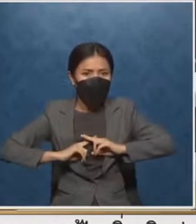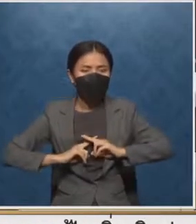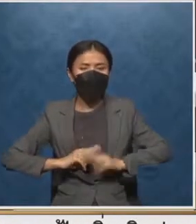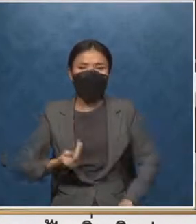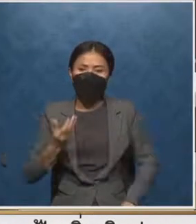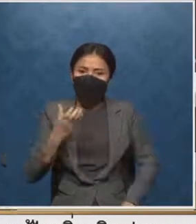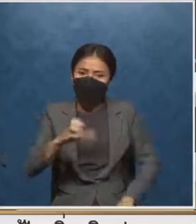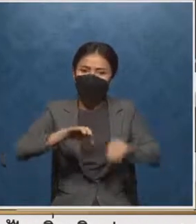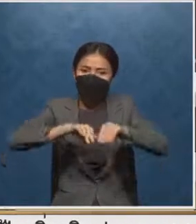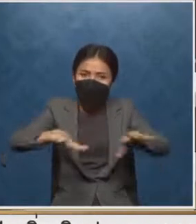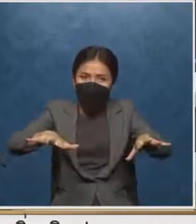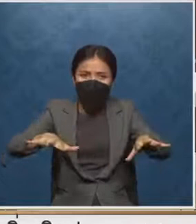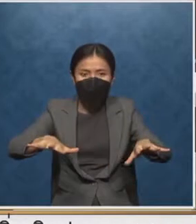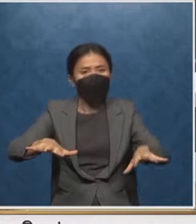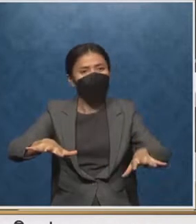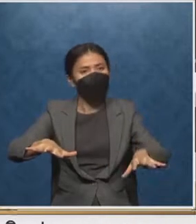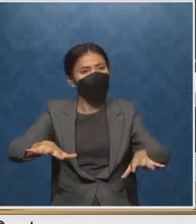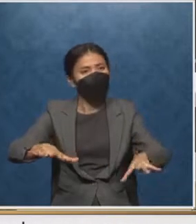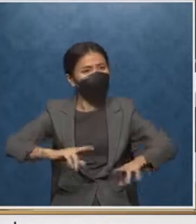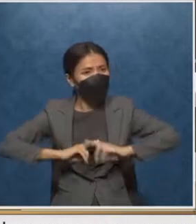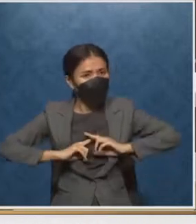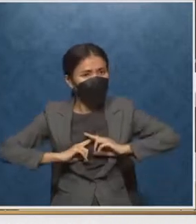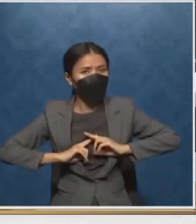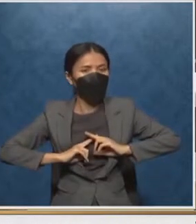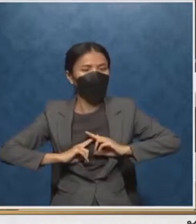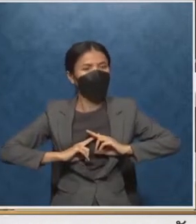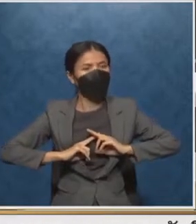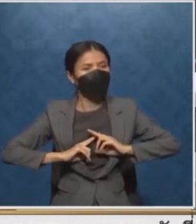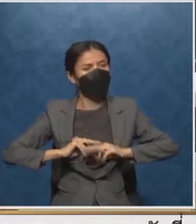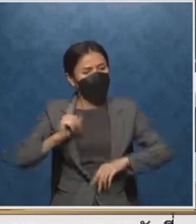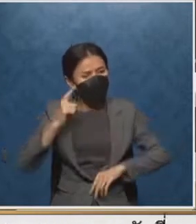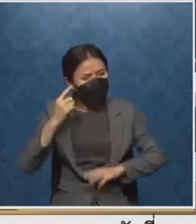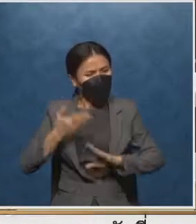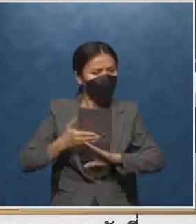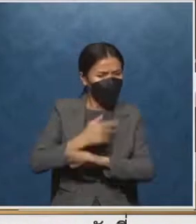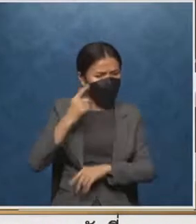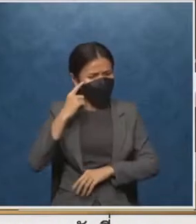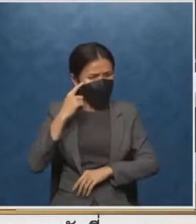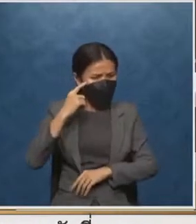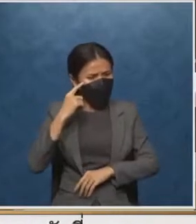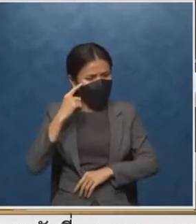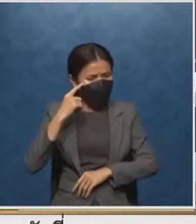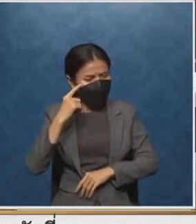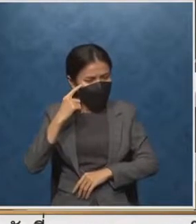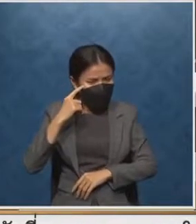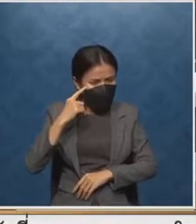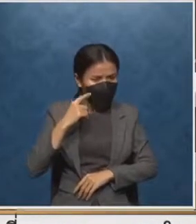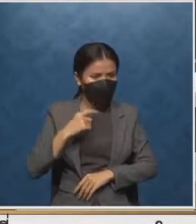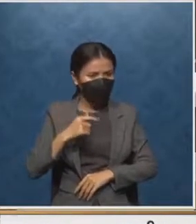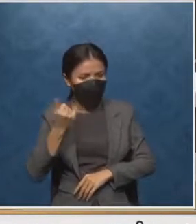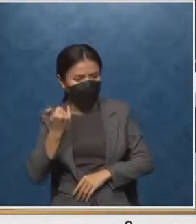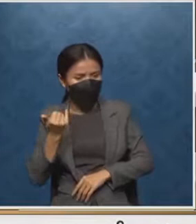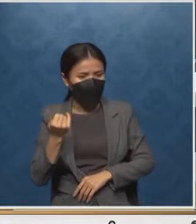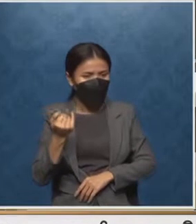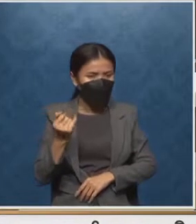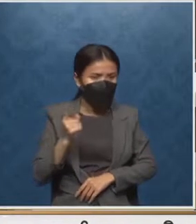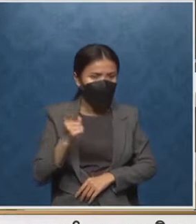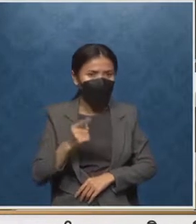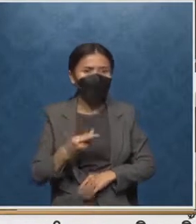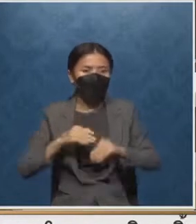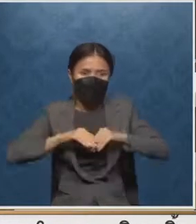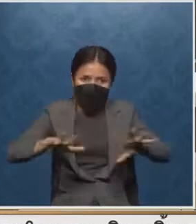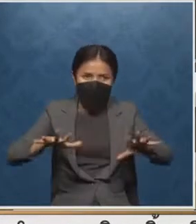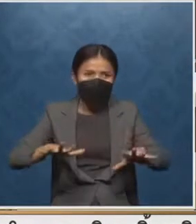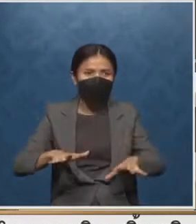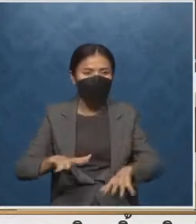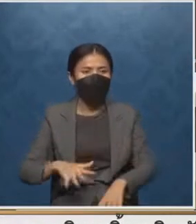กไปหรือความยับยั้งชั่งใจในการรับรู้ตัดสินใจตอบสนองต่อสื่อสารนั้นนะครับผมก็ฝากประเ